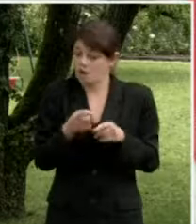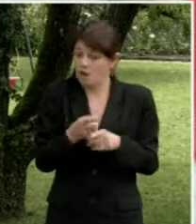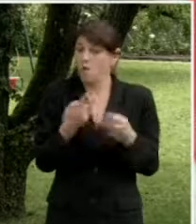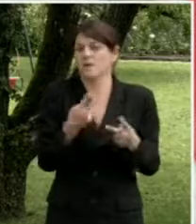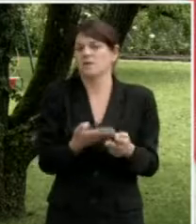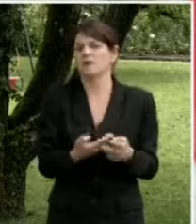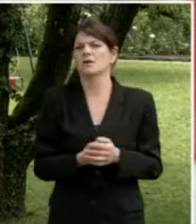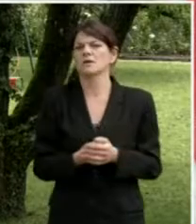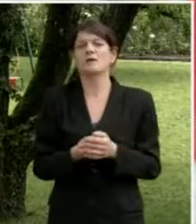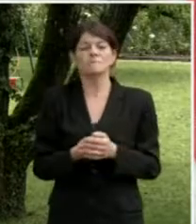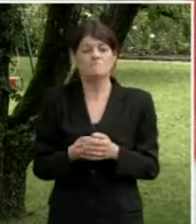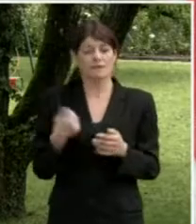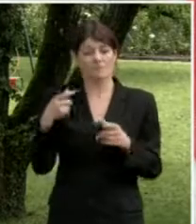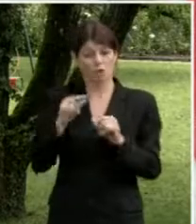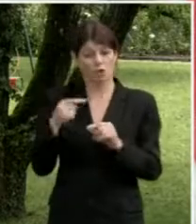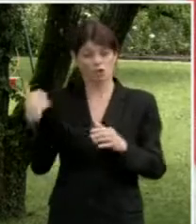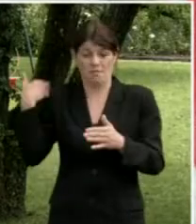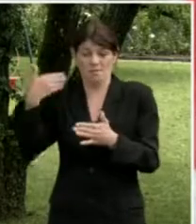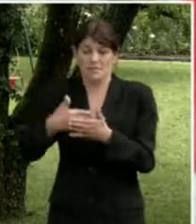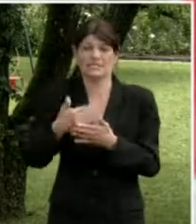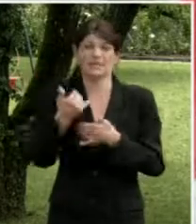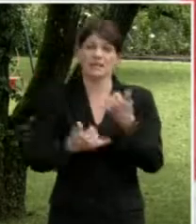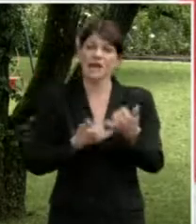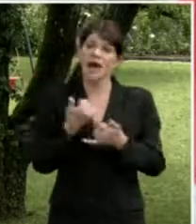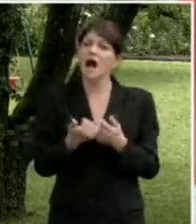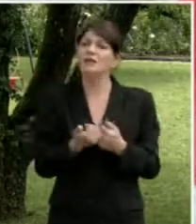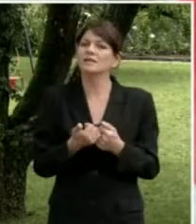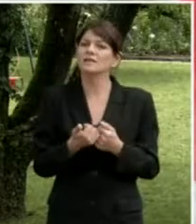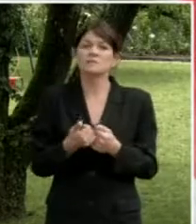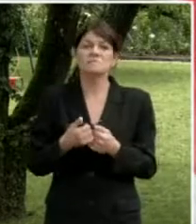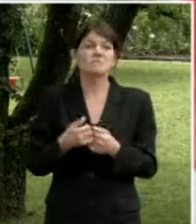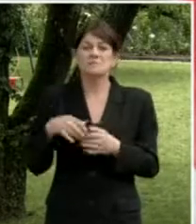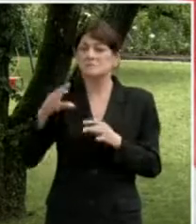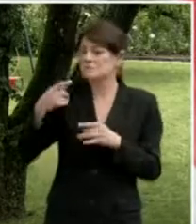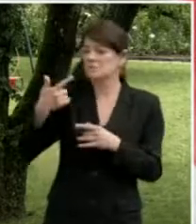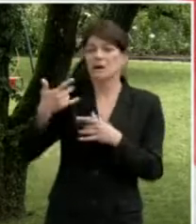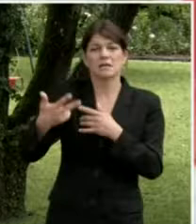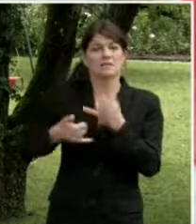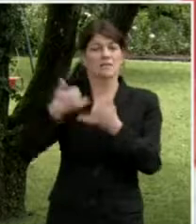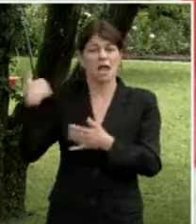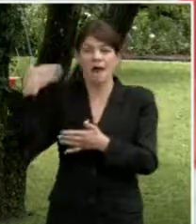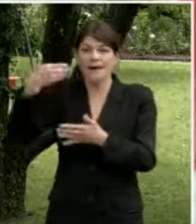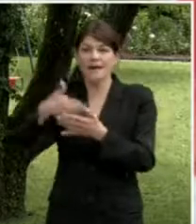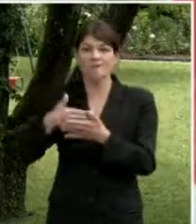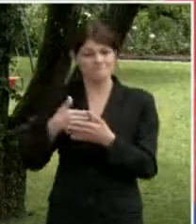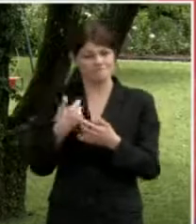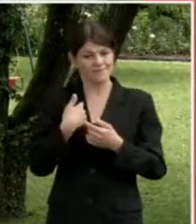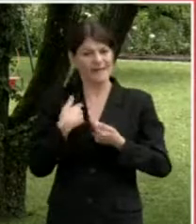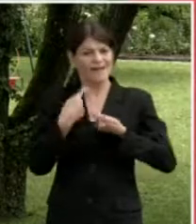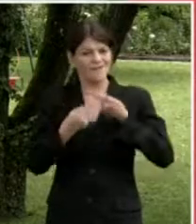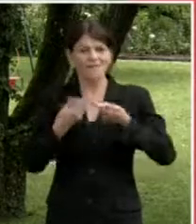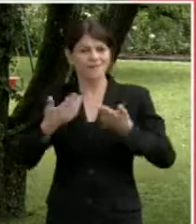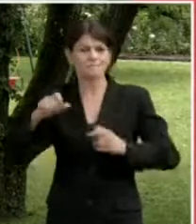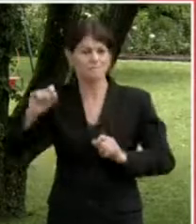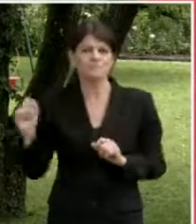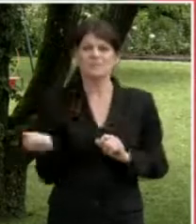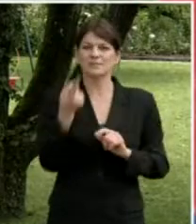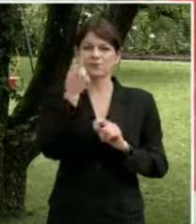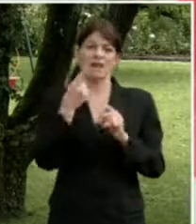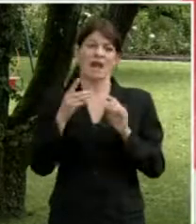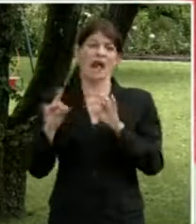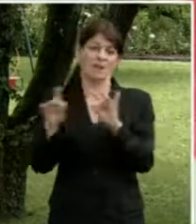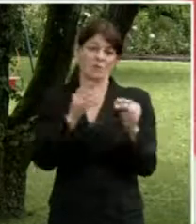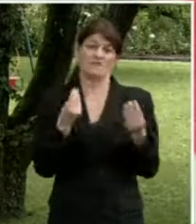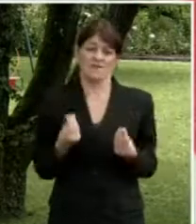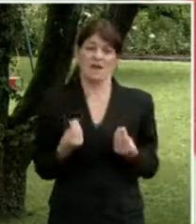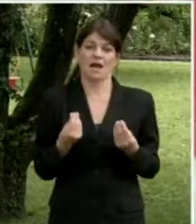wir in den letzten Jahrzehnten eine besondere Handlungsfähigkeit erlangen.